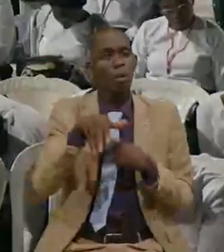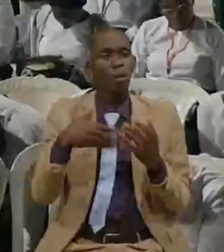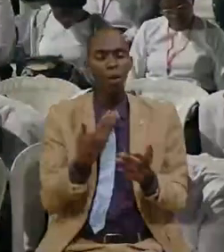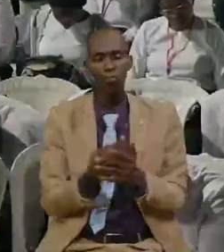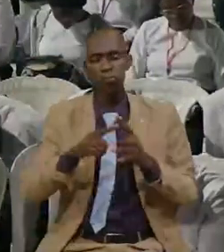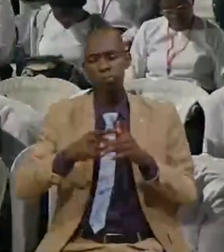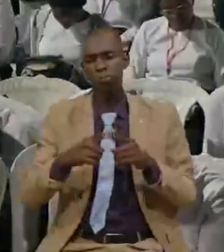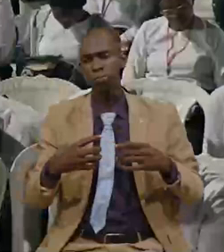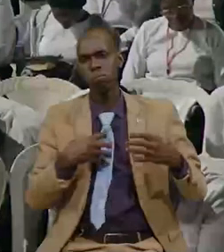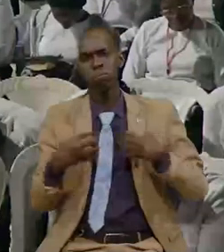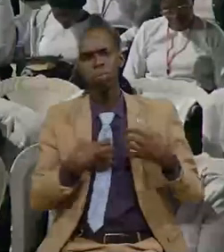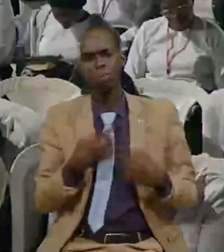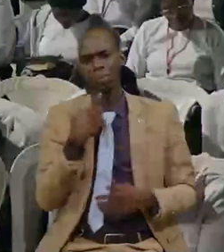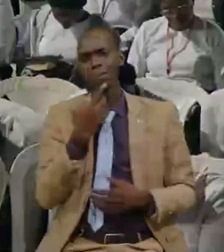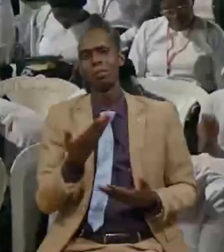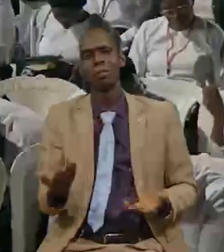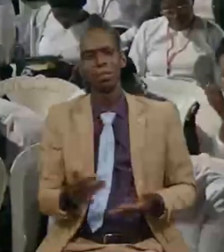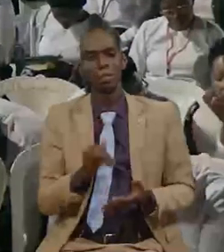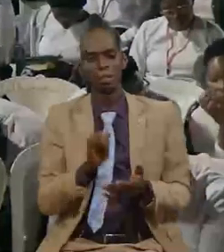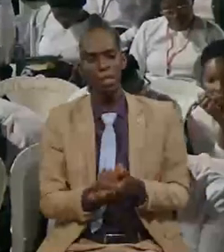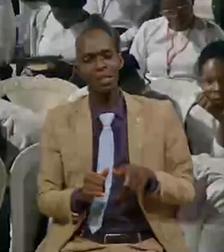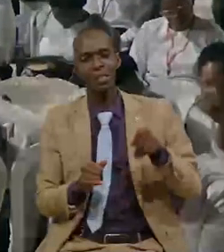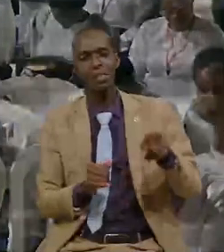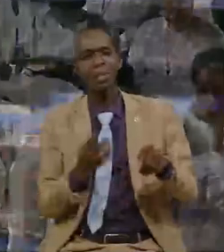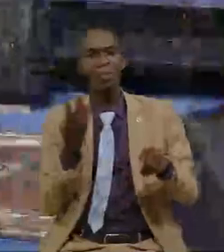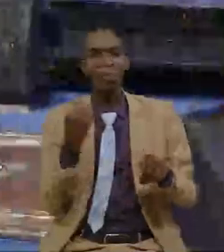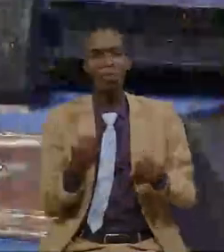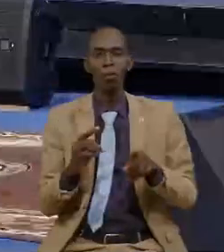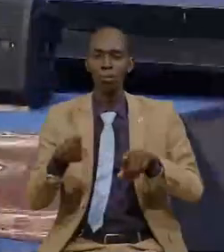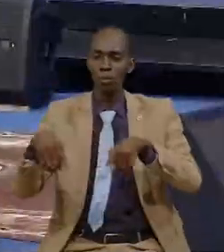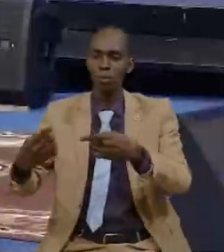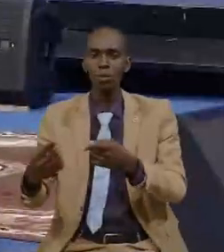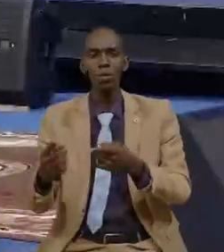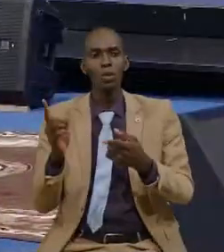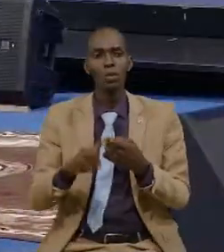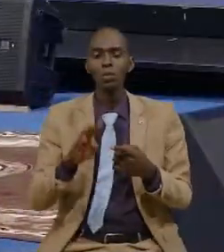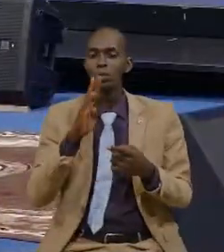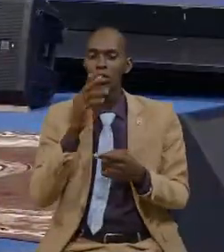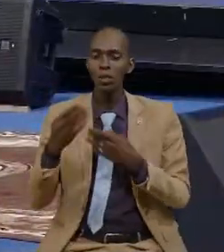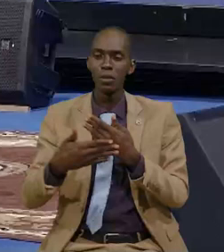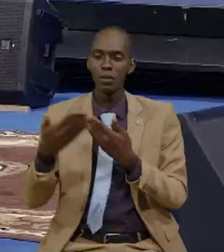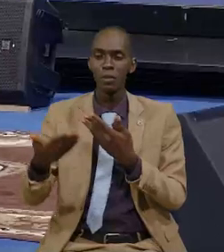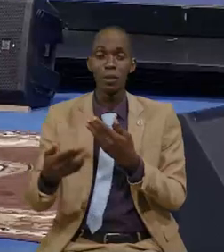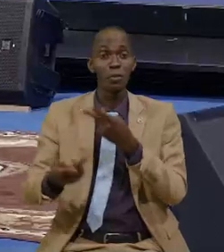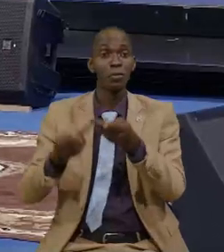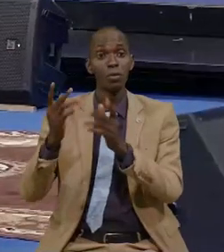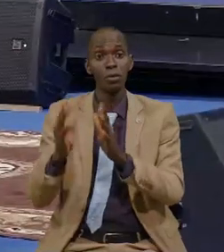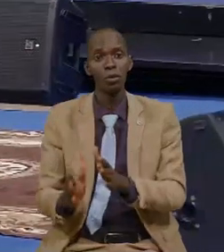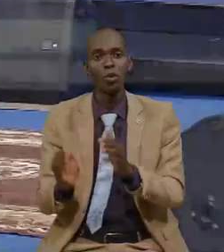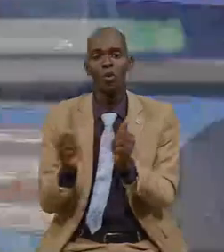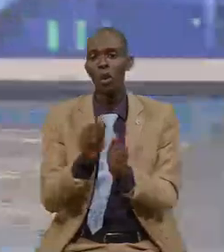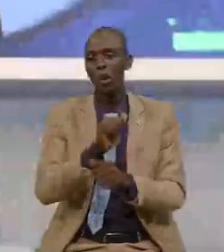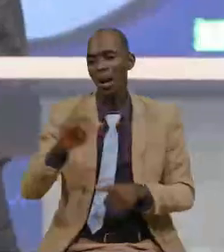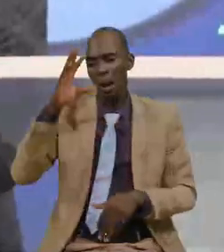tous murmuraient et disaient, il est allé loger chez un